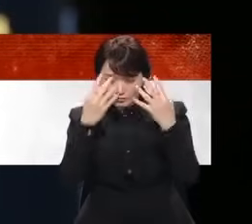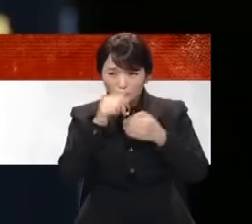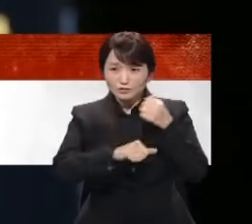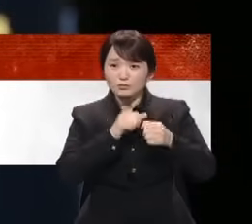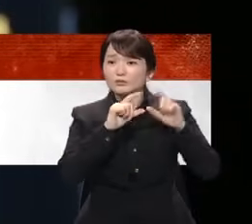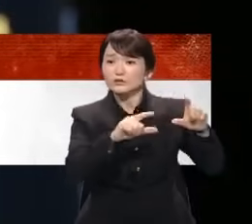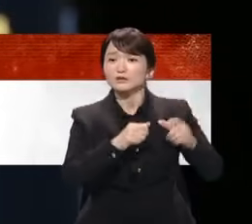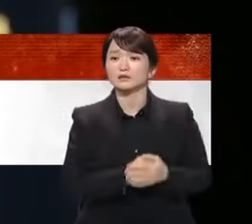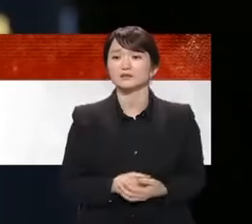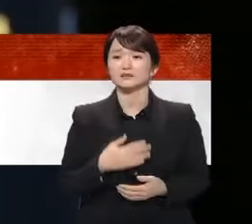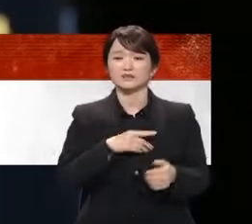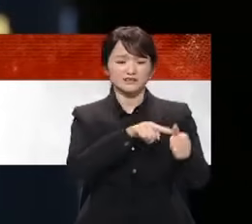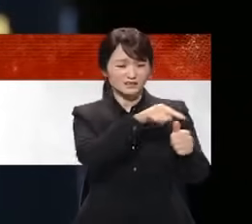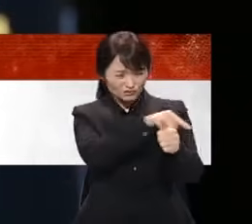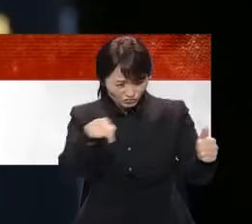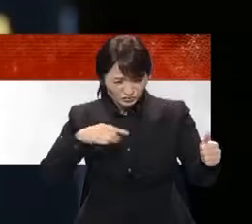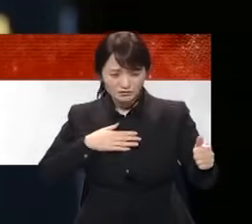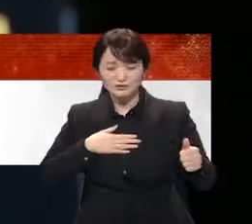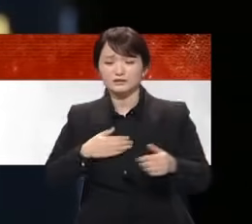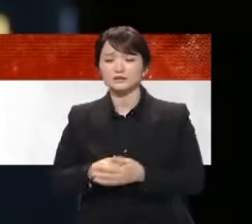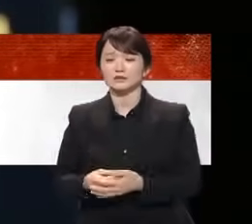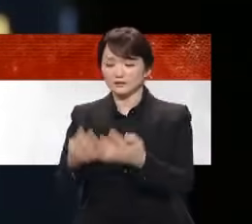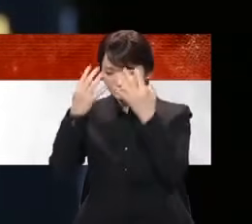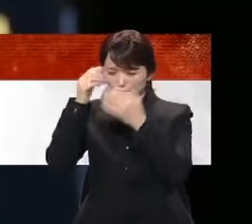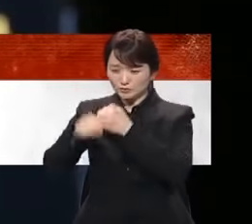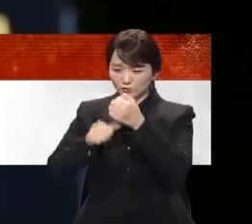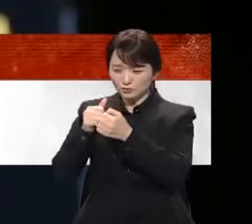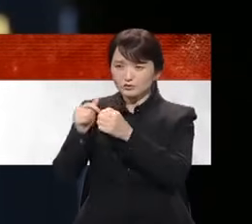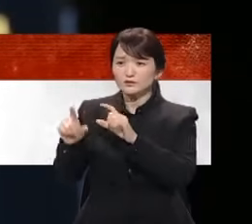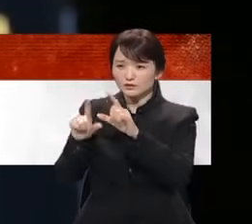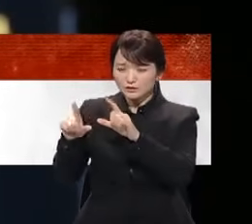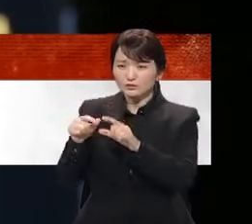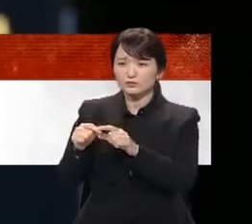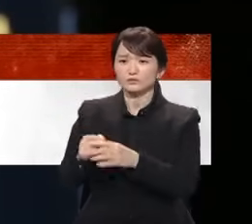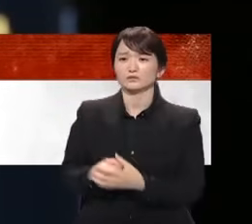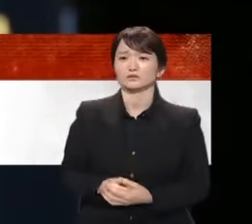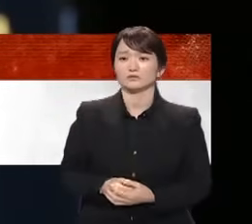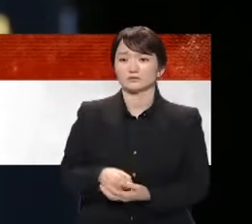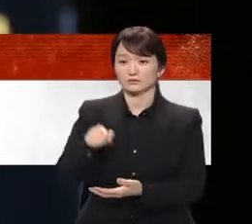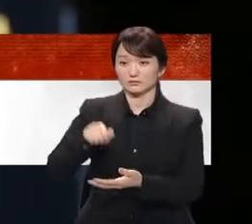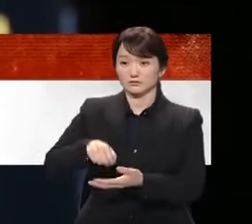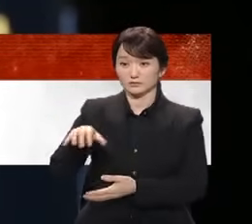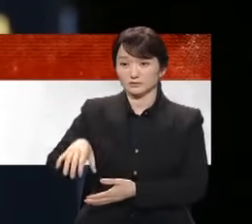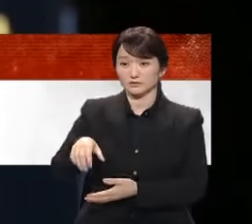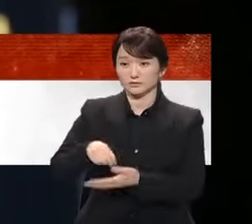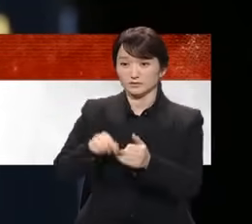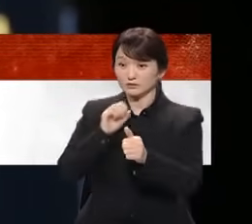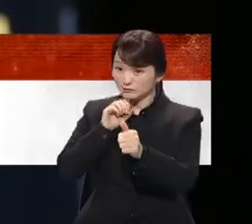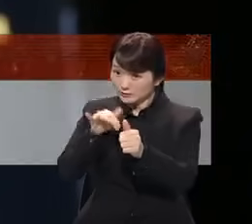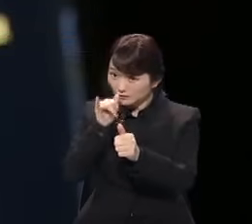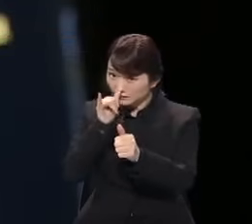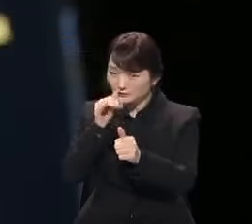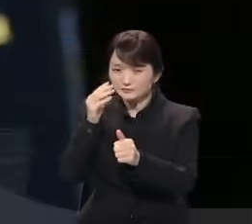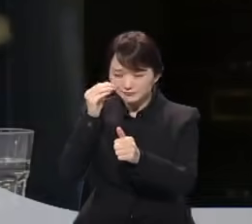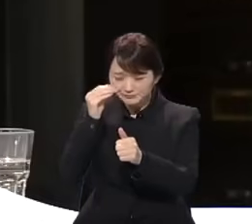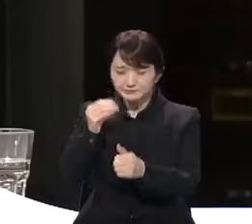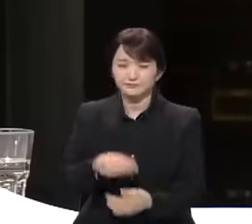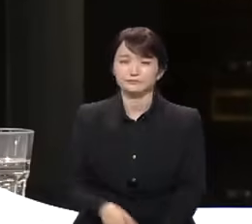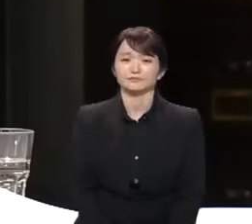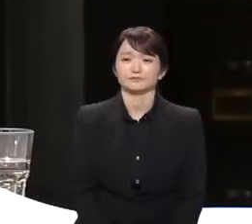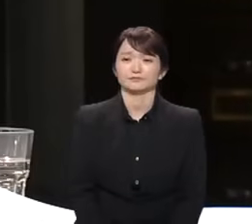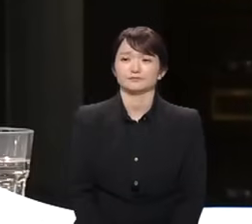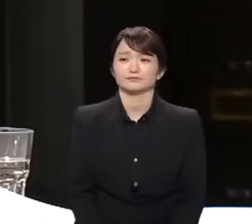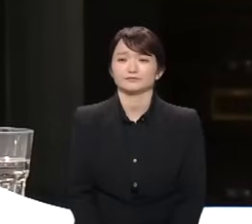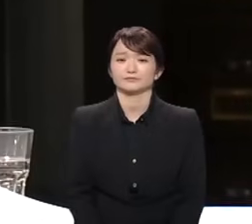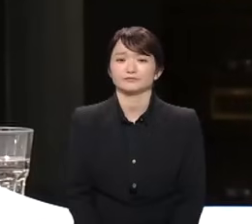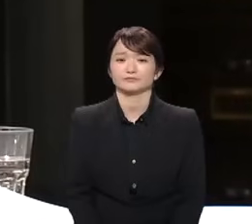차라리 5년 살고 나오는다, 나도 그랬어요. 재판정에서 그 판사한테 그 말씀 하셨어요? 네, 제가 그랬어요. 박